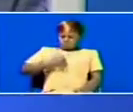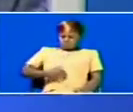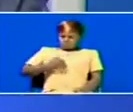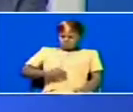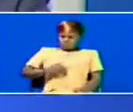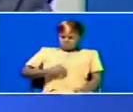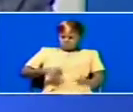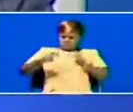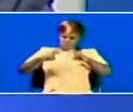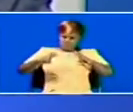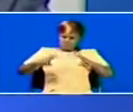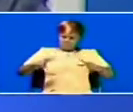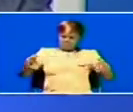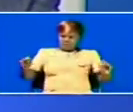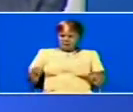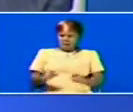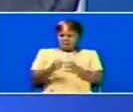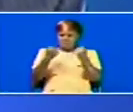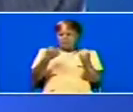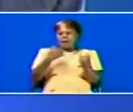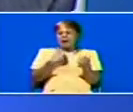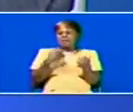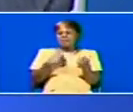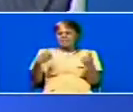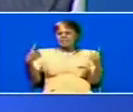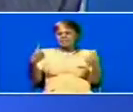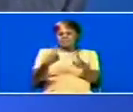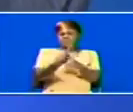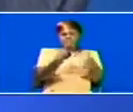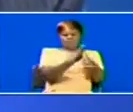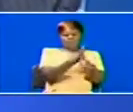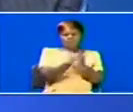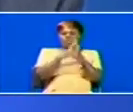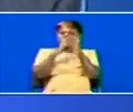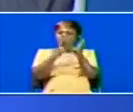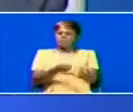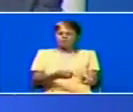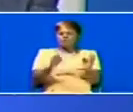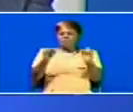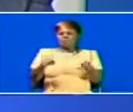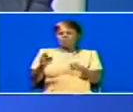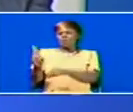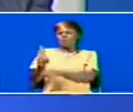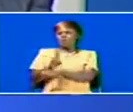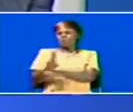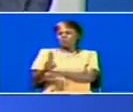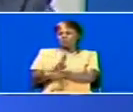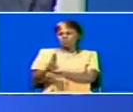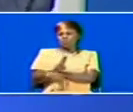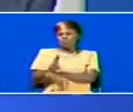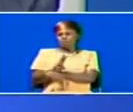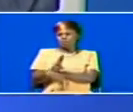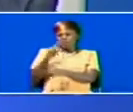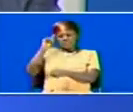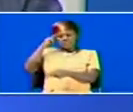ikawa kwamba uchunguzi utakaofanyika uwe kuna taarifa badala ambayo inaweza tumika kwa kutathmini